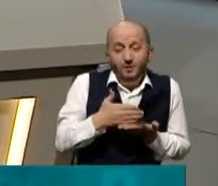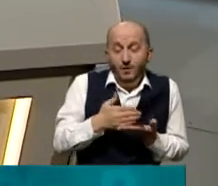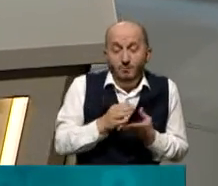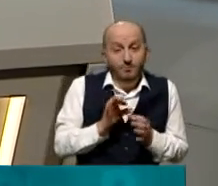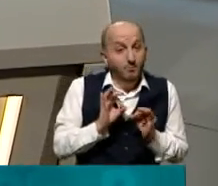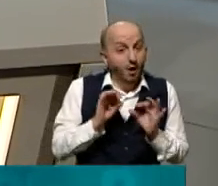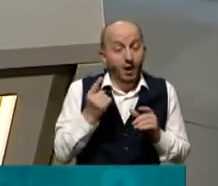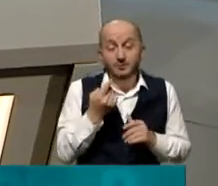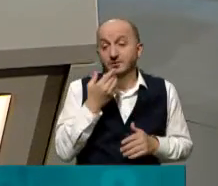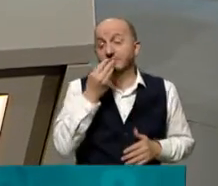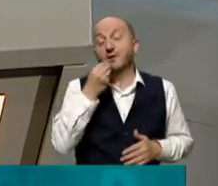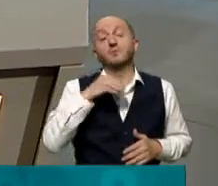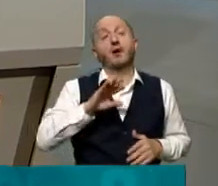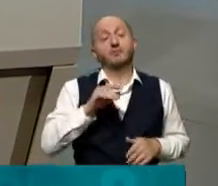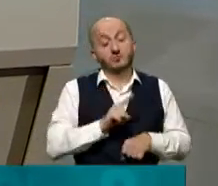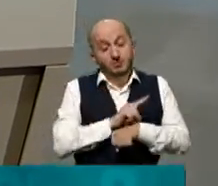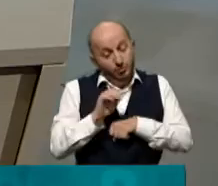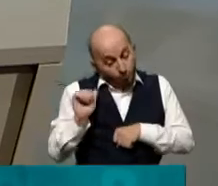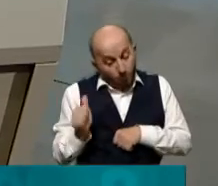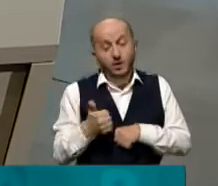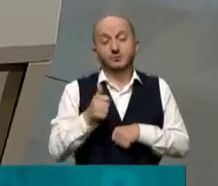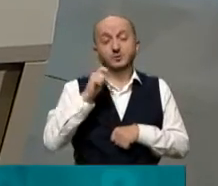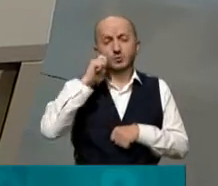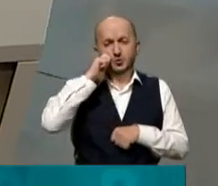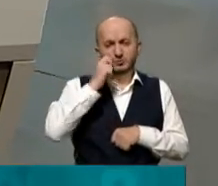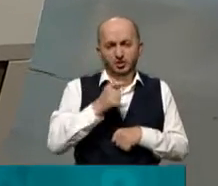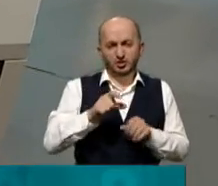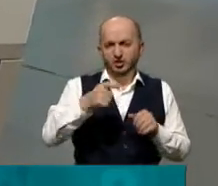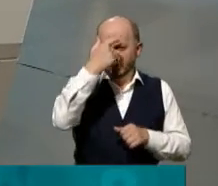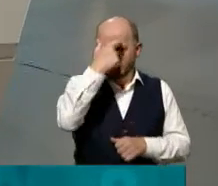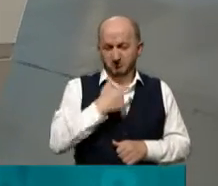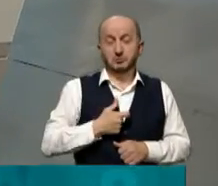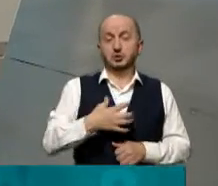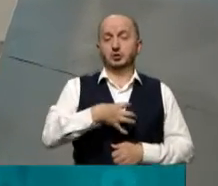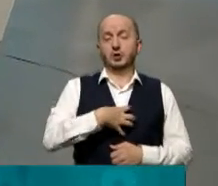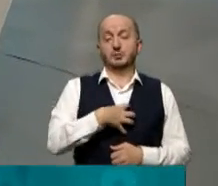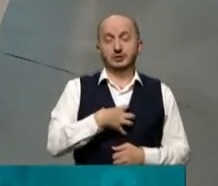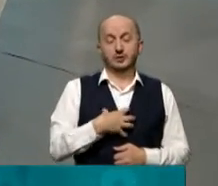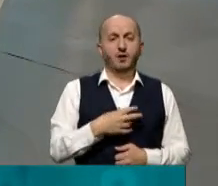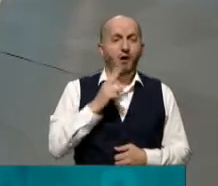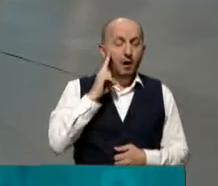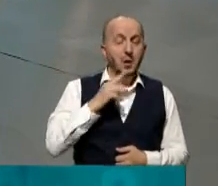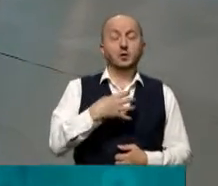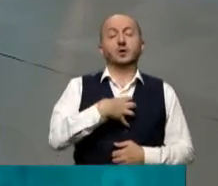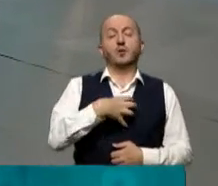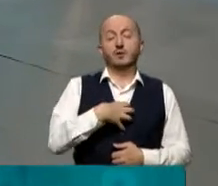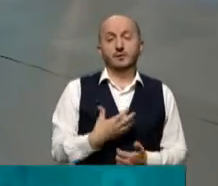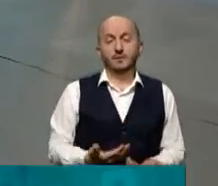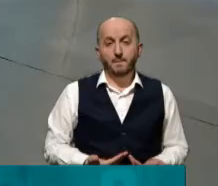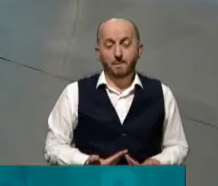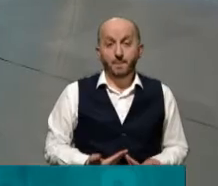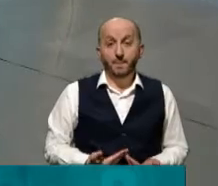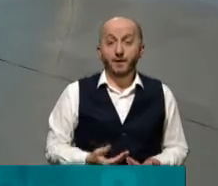şey olabilir mi? Zaman çok kıymetli bir şey. Değil mi? Müslüman kişilik sahibidir, kimlik sahibidir, şahsiyet sahibidir.